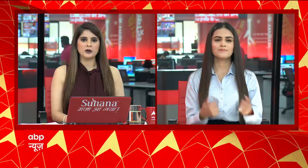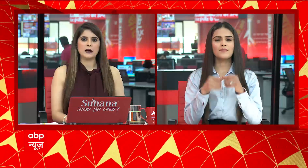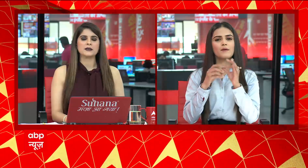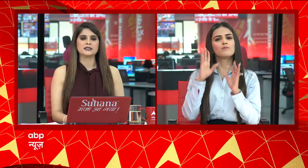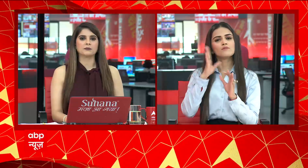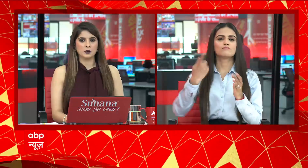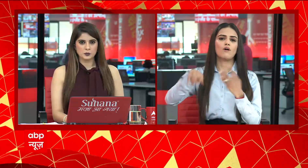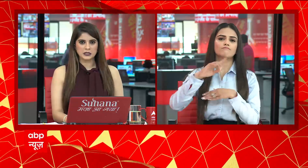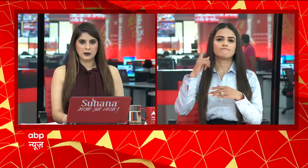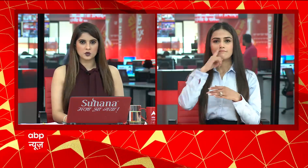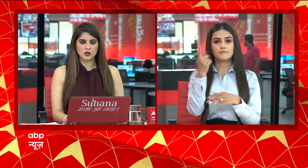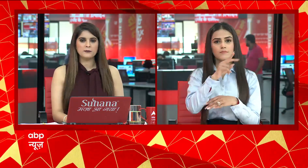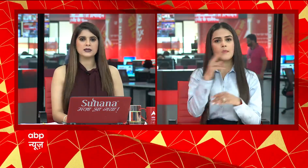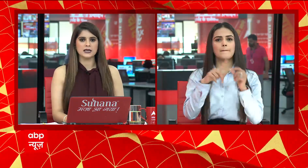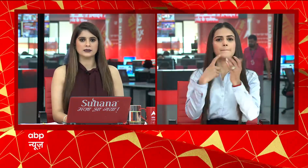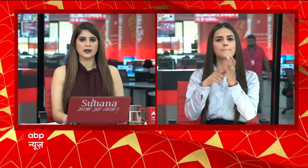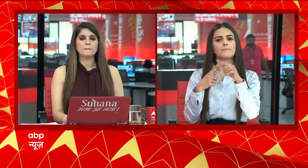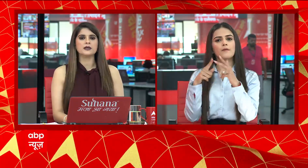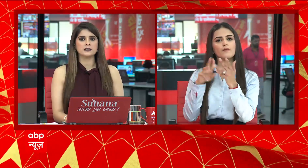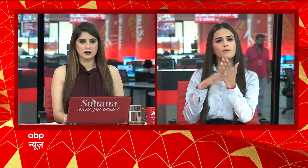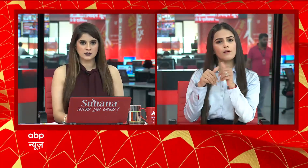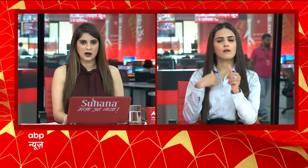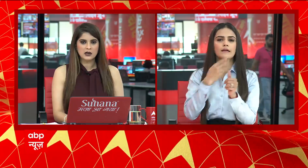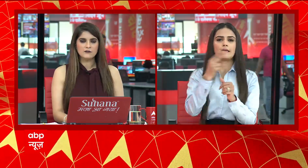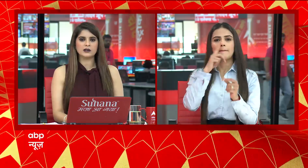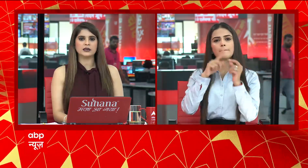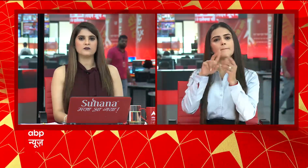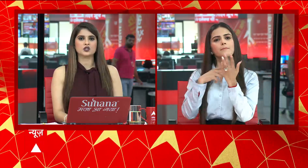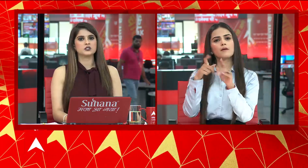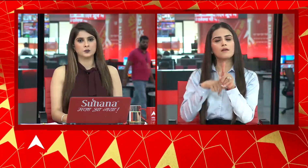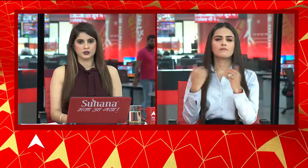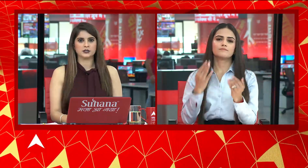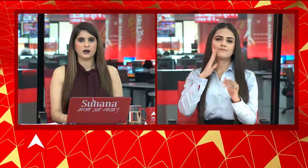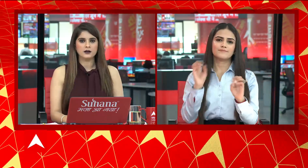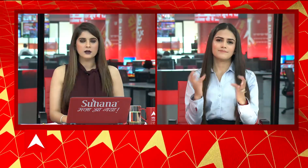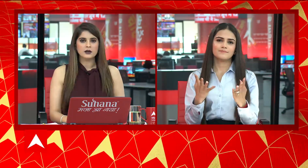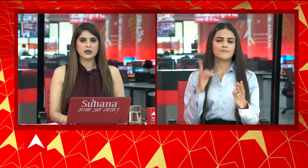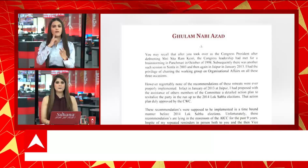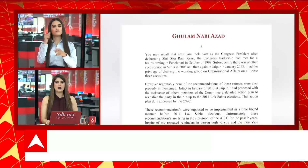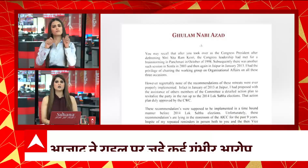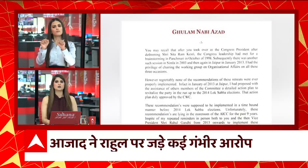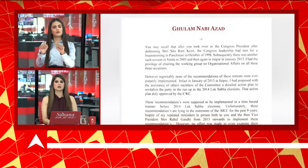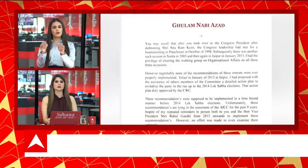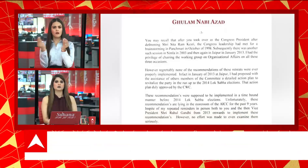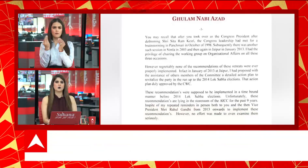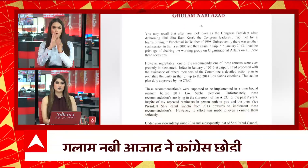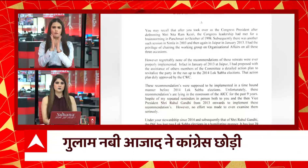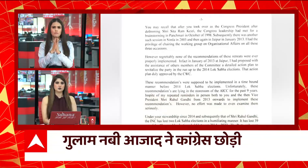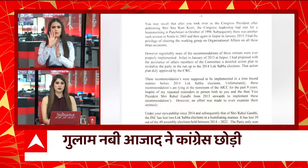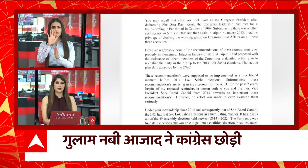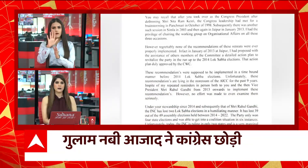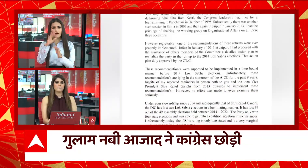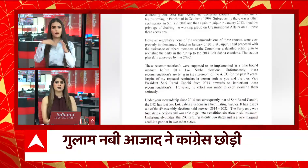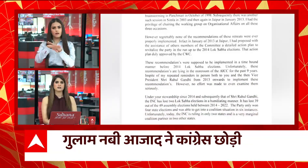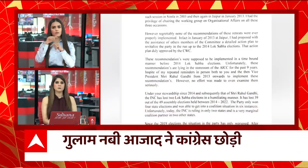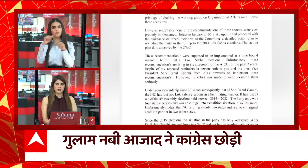एबीपी न्यूज पर आपके साथ मैं हूं प्रतिमा मिश्रा, मेरे साथ हैं पिंकी खंडेलवाल। वक्त है विशेष बुलेटिन का। करीब 5 दशक तक कांग्रेस में